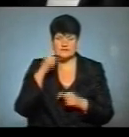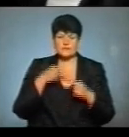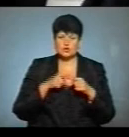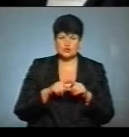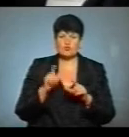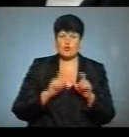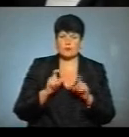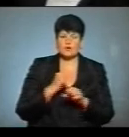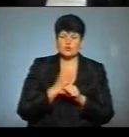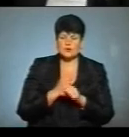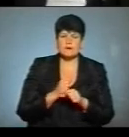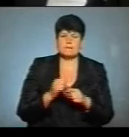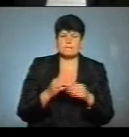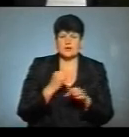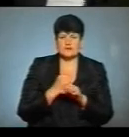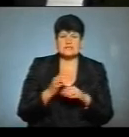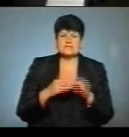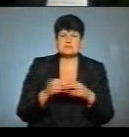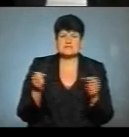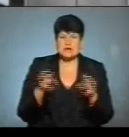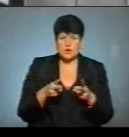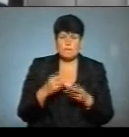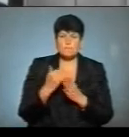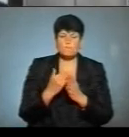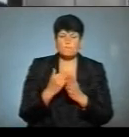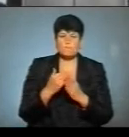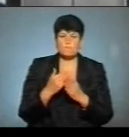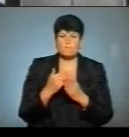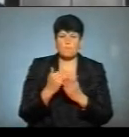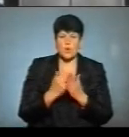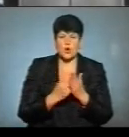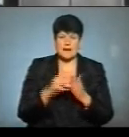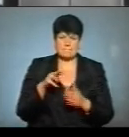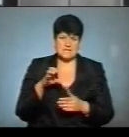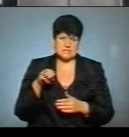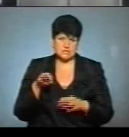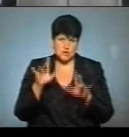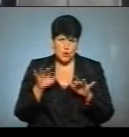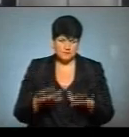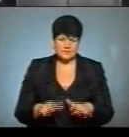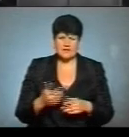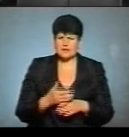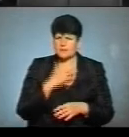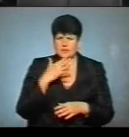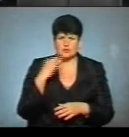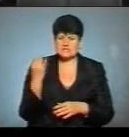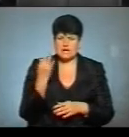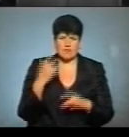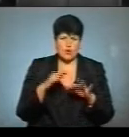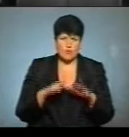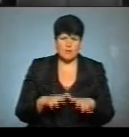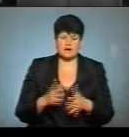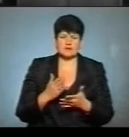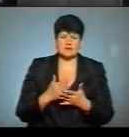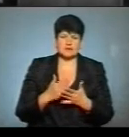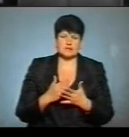планує працювати за спеціальністю – програмістом. Є багато компаній цікавих, так, і Прилог, є молоді, є компанії